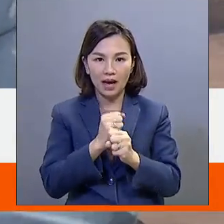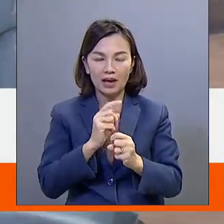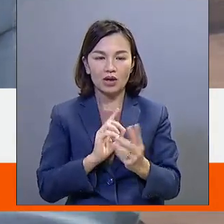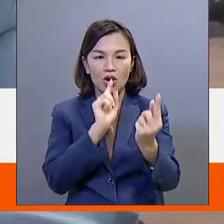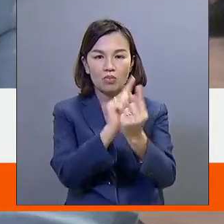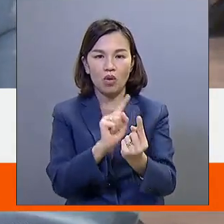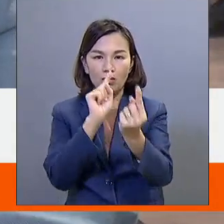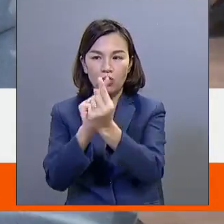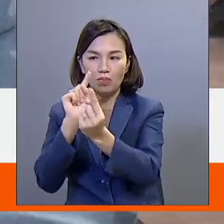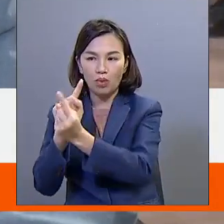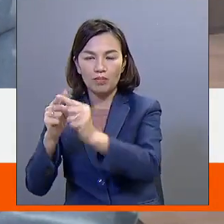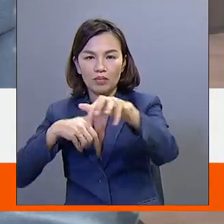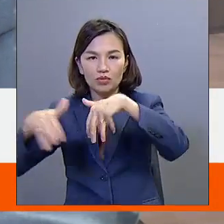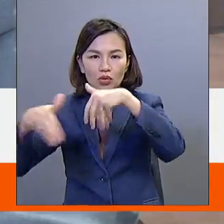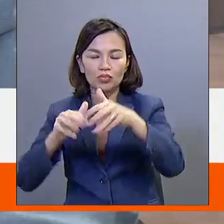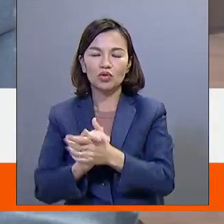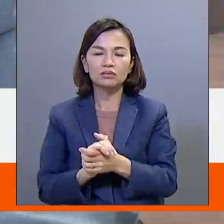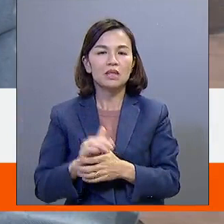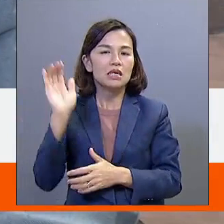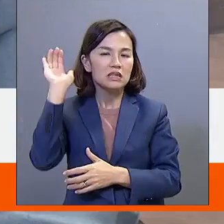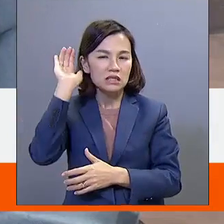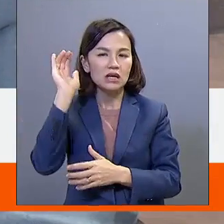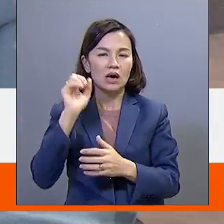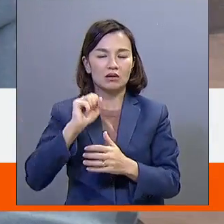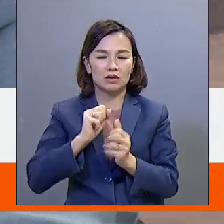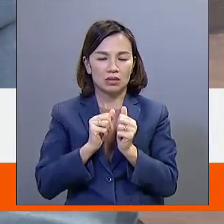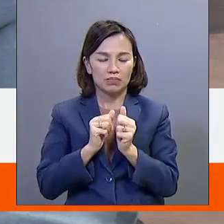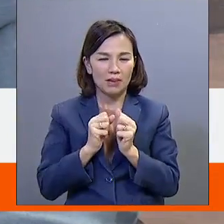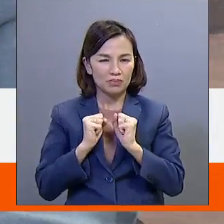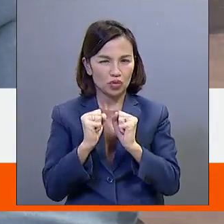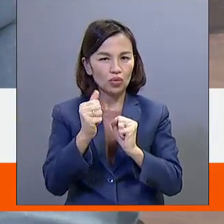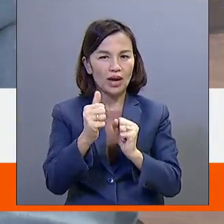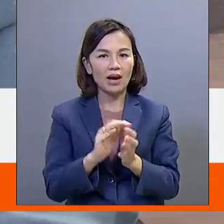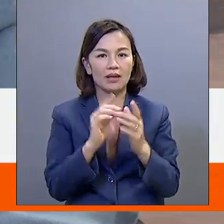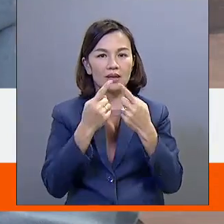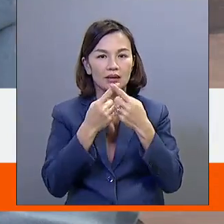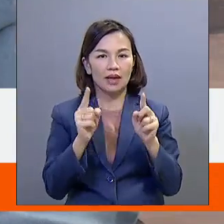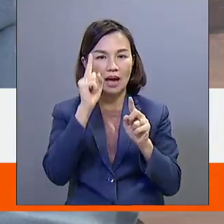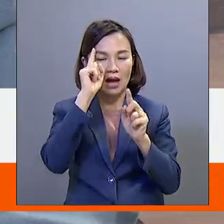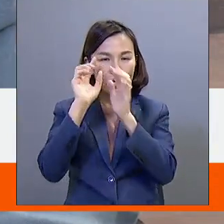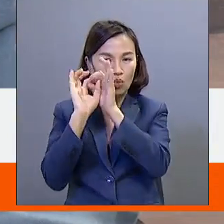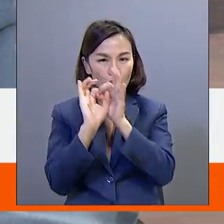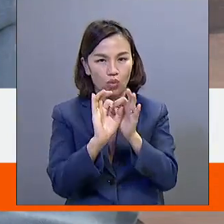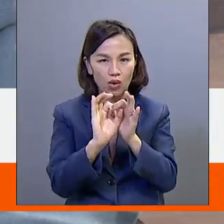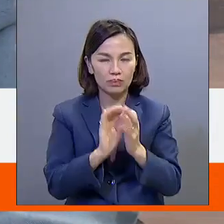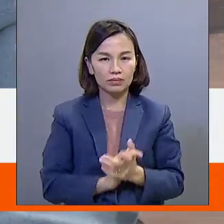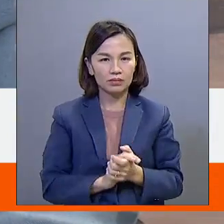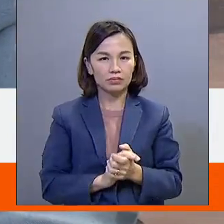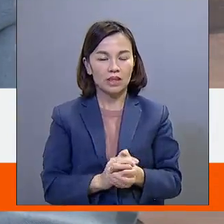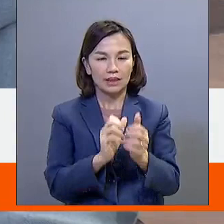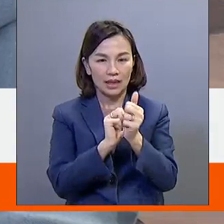นี่อันนี้เรามั่นใจเต็มที่แต่สิ่งที่เรามีข้อห่วงใหญ่นะครับสำหรับการ